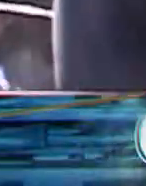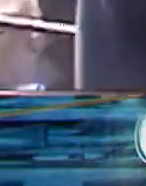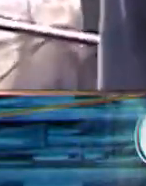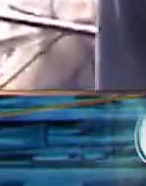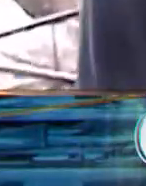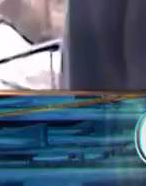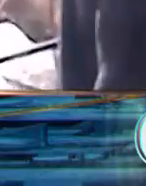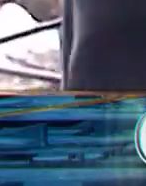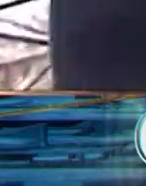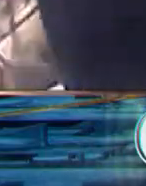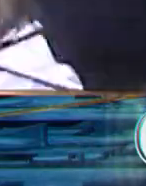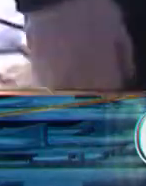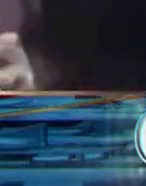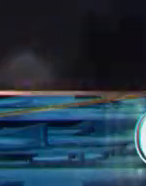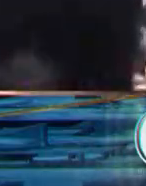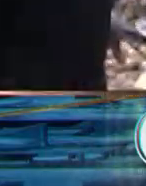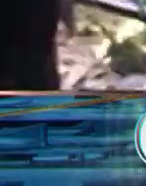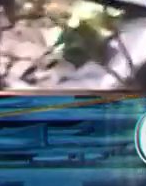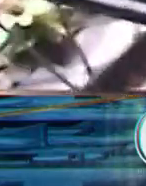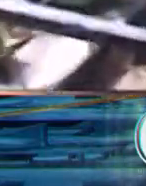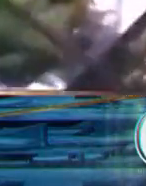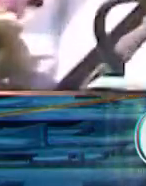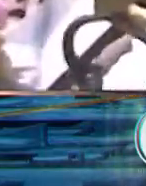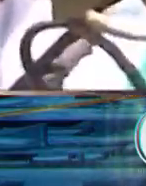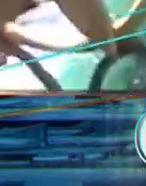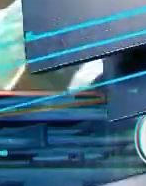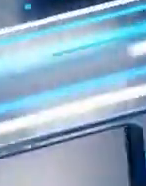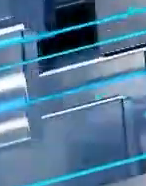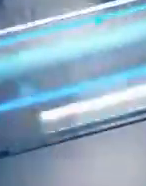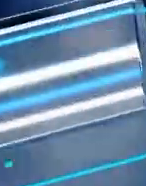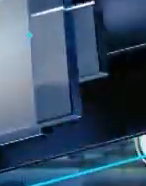Топил печь крестами. В текиле задержан вандал.